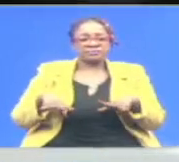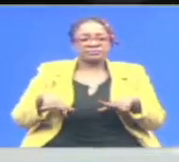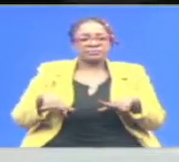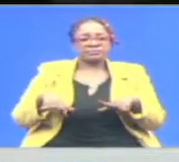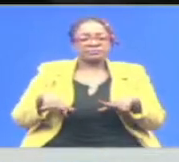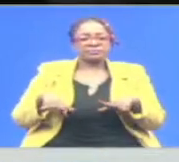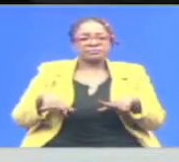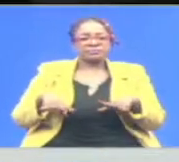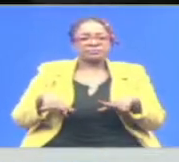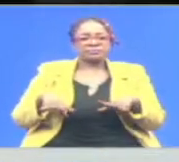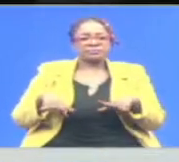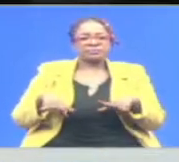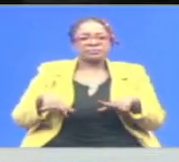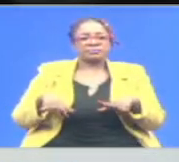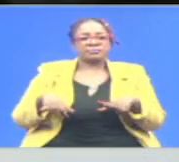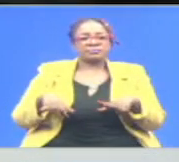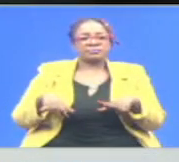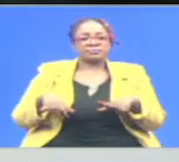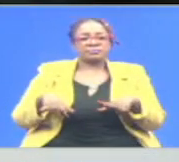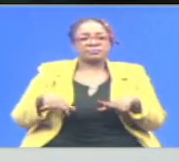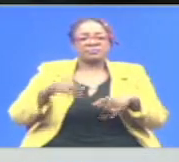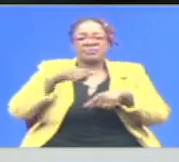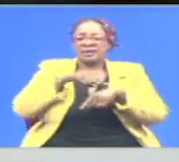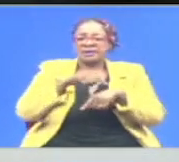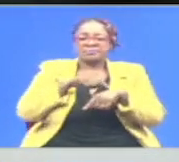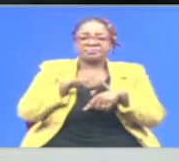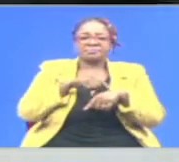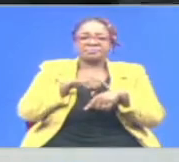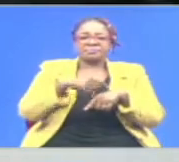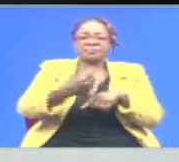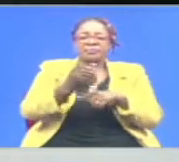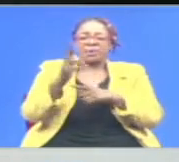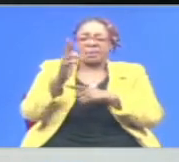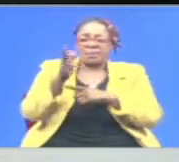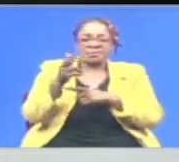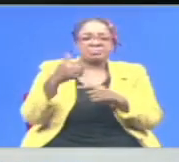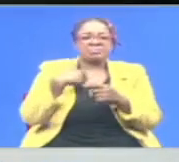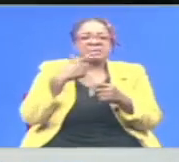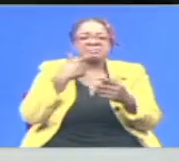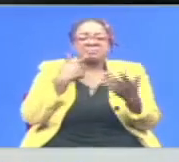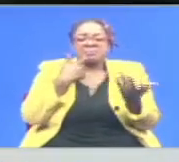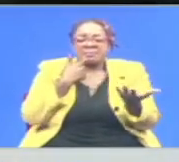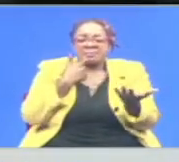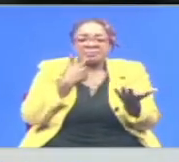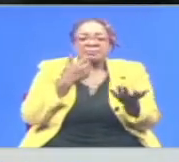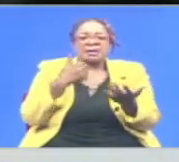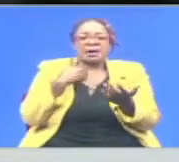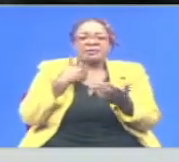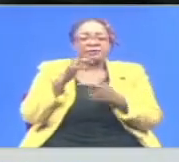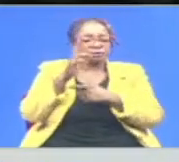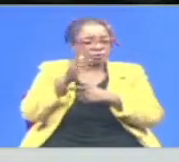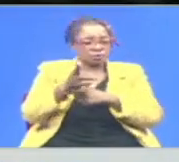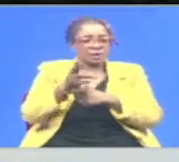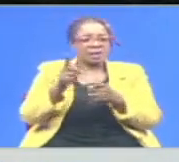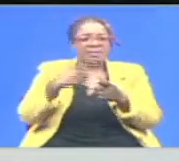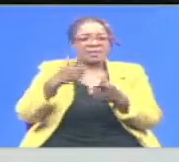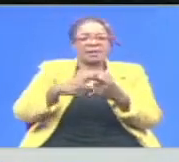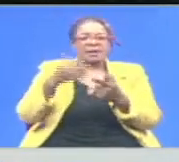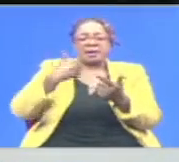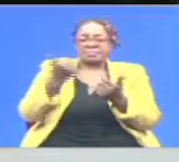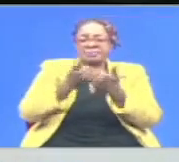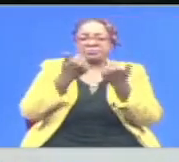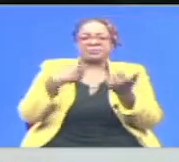Filo niliangulia chini. Asikakuwa chota, nikasema, ini nini miakua chota. Nikajigusa tu hawe vipi enye iliwa